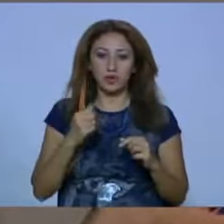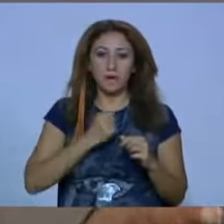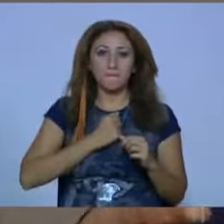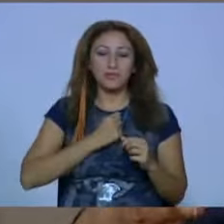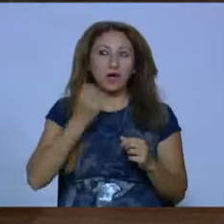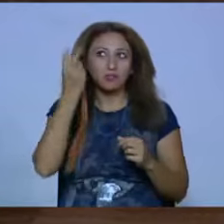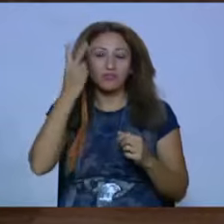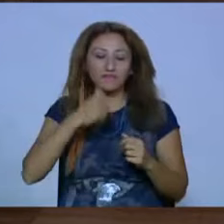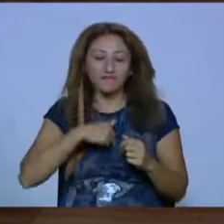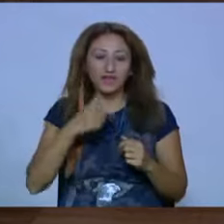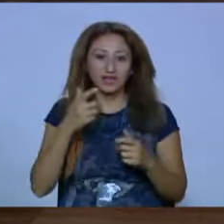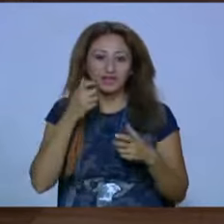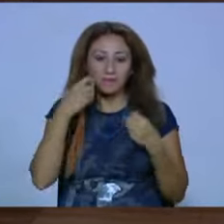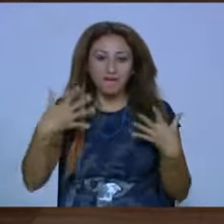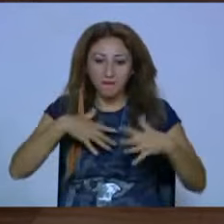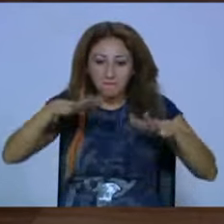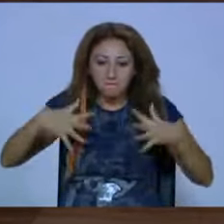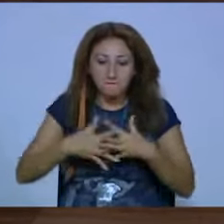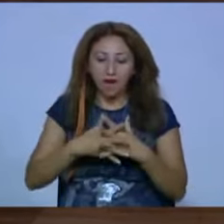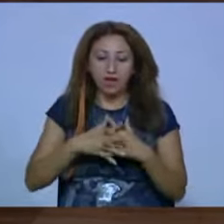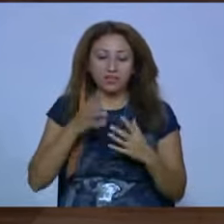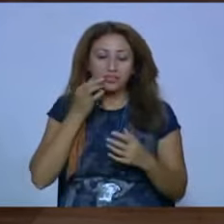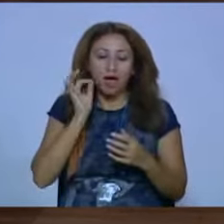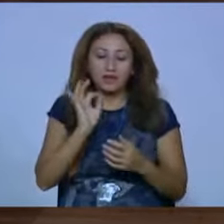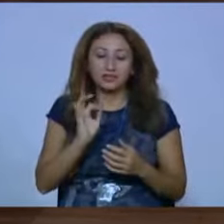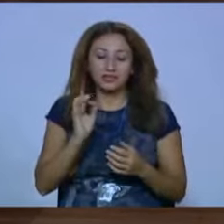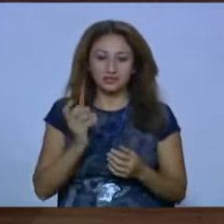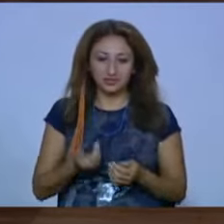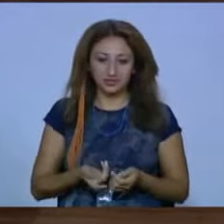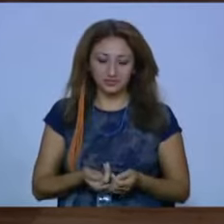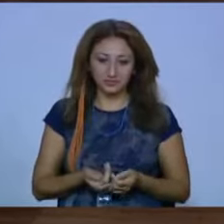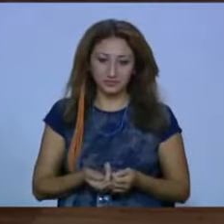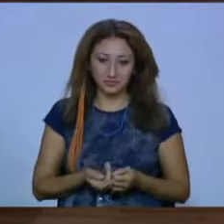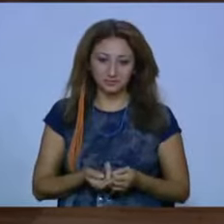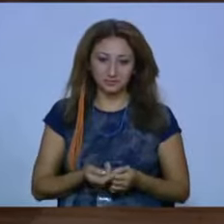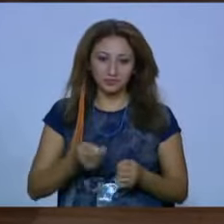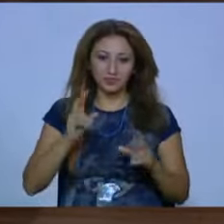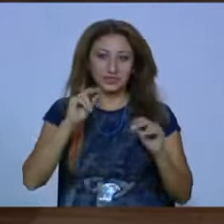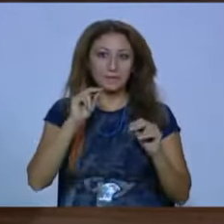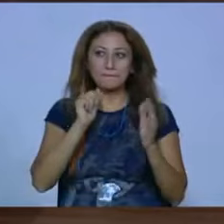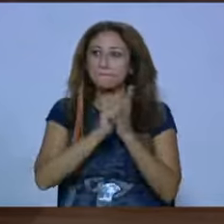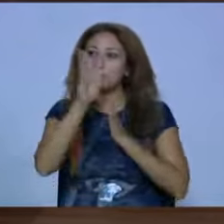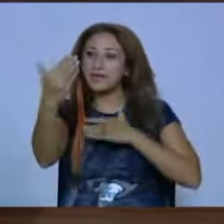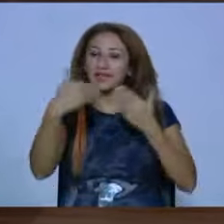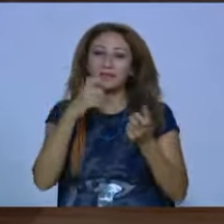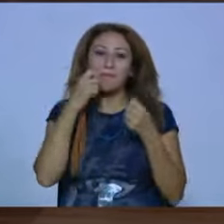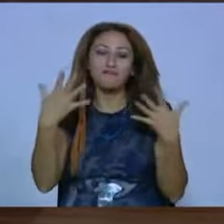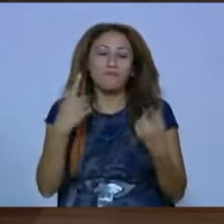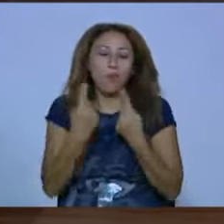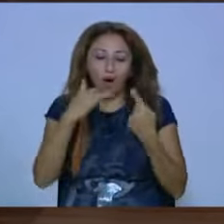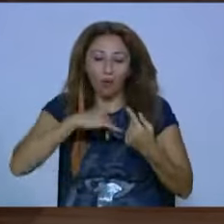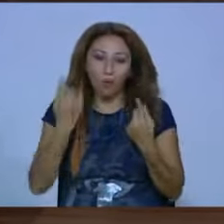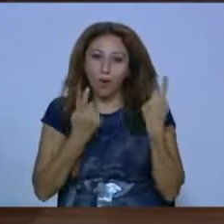الارتجال، ان احنا كنا مع بعض حقيقيين. يعني دي القعدة دي هي اللي ممكن نقعدها عند علاء او عند اشرف عند هنيدي.